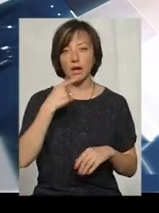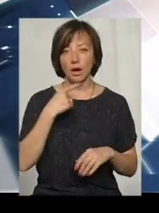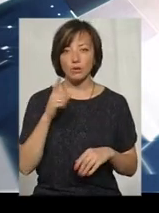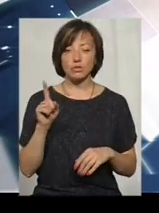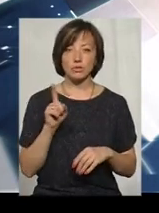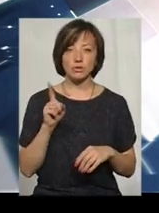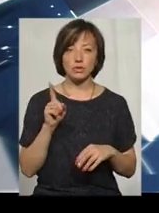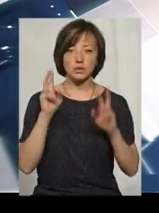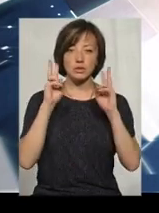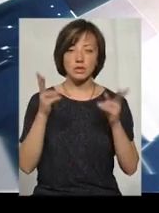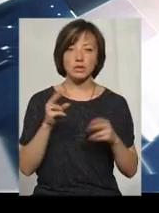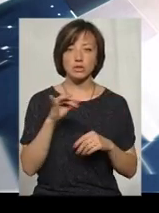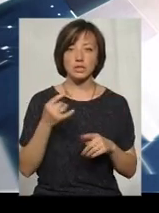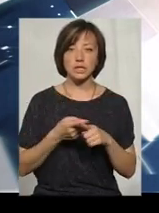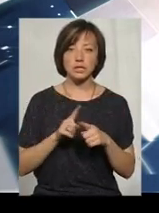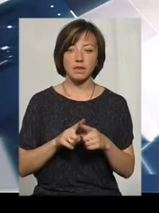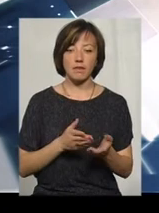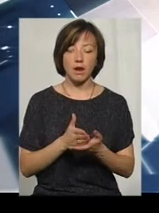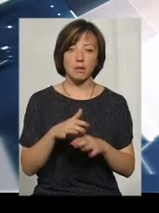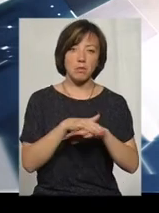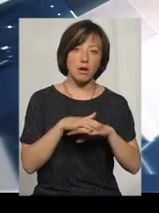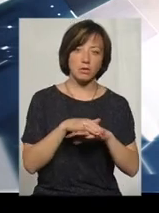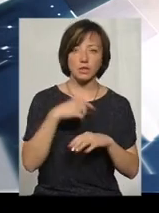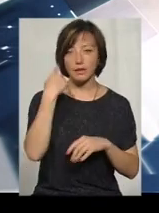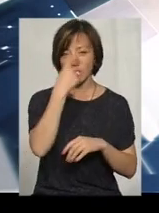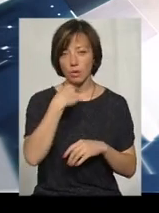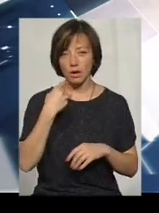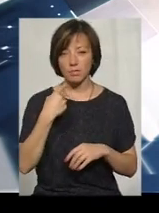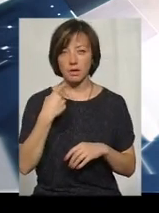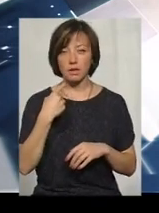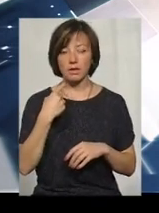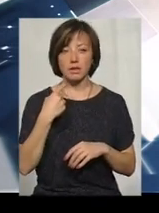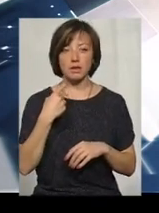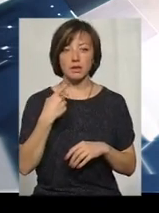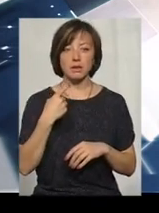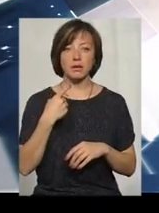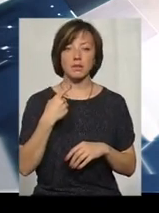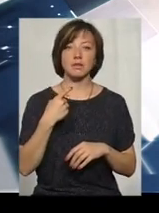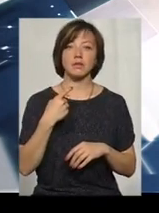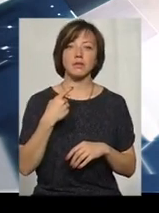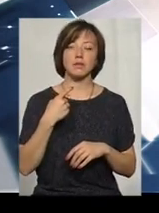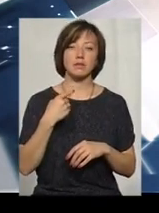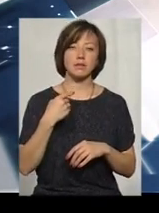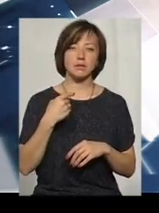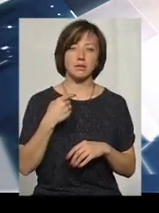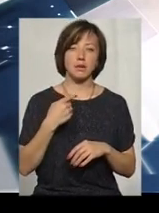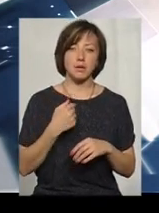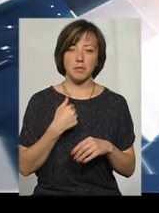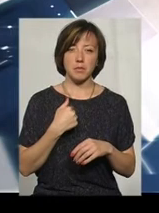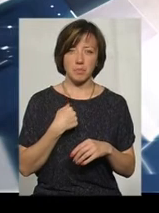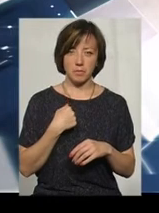не знаю, чи це такий варіант є масовим, чи індивідуальним. За час каденції нашої, там з таким, чесно кажучи,